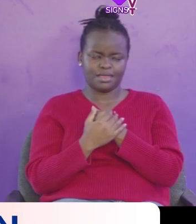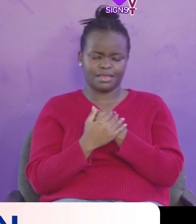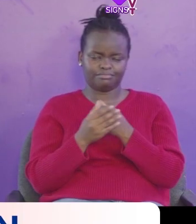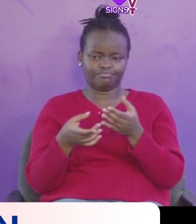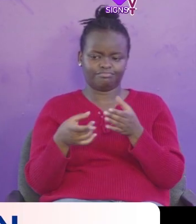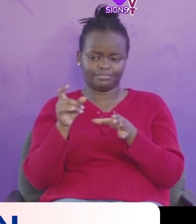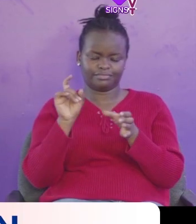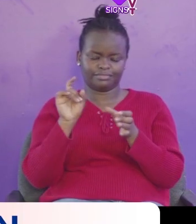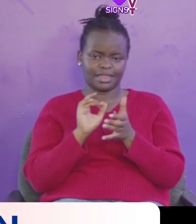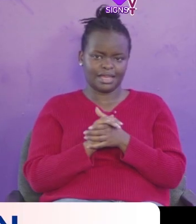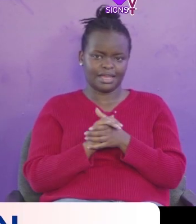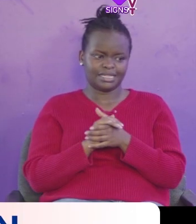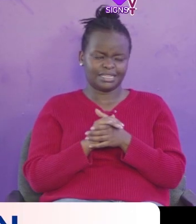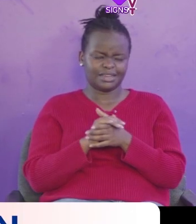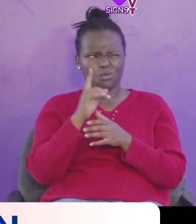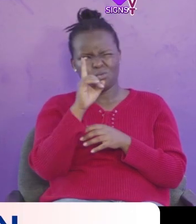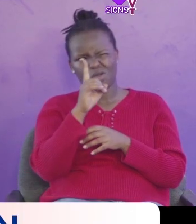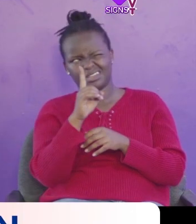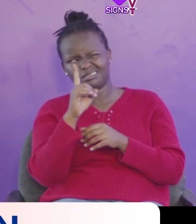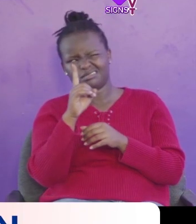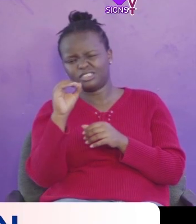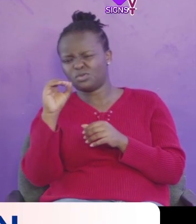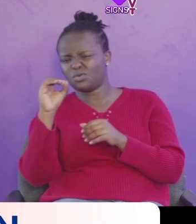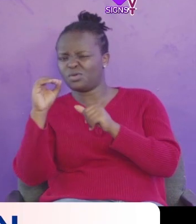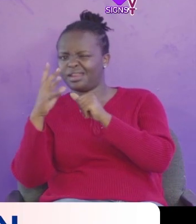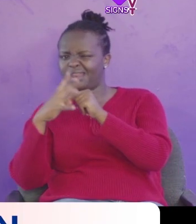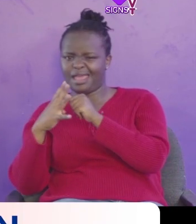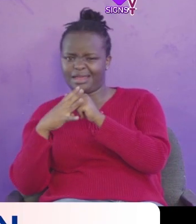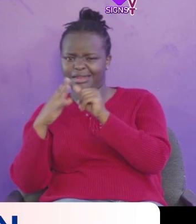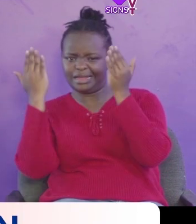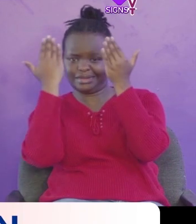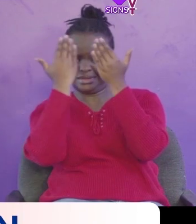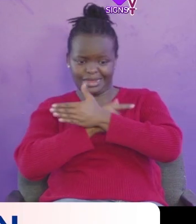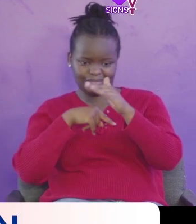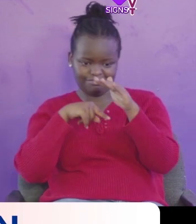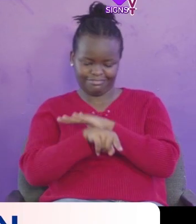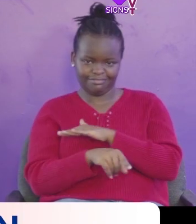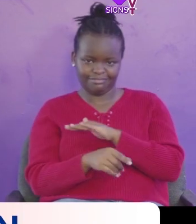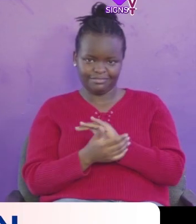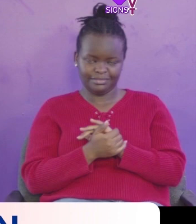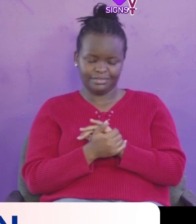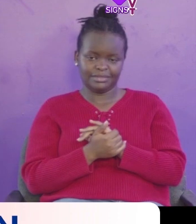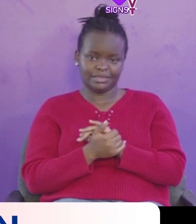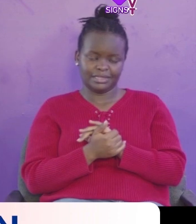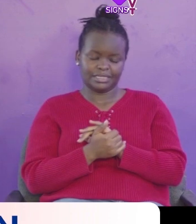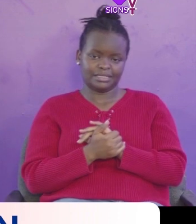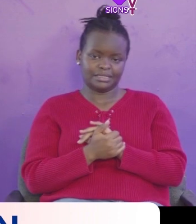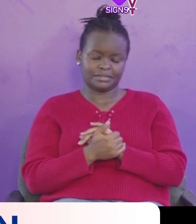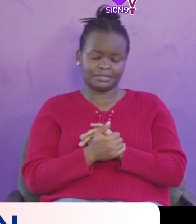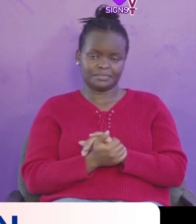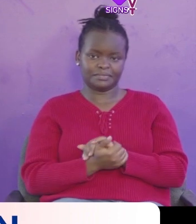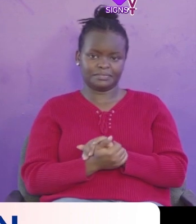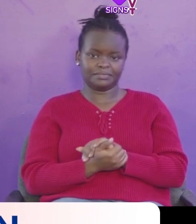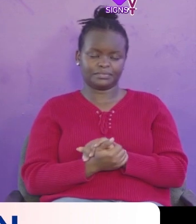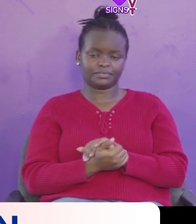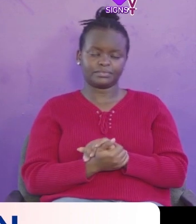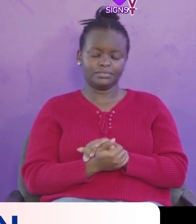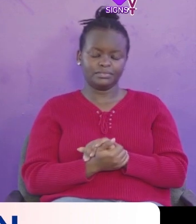fact ilikuwa saa 7 na dakika 9 ndio naona. So usiku ya Monday ama usiku ya kuamkia Tuesday sasa.